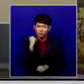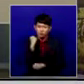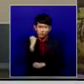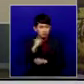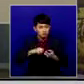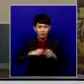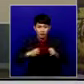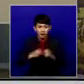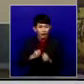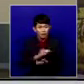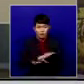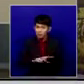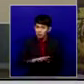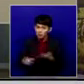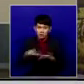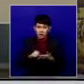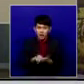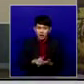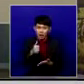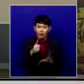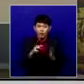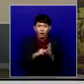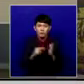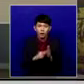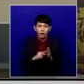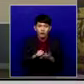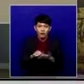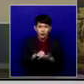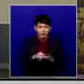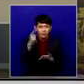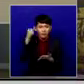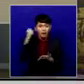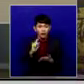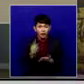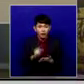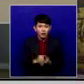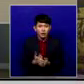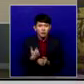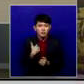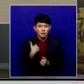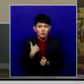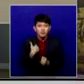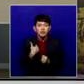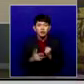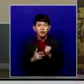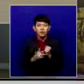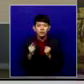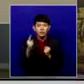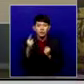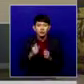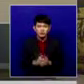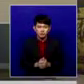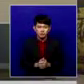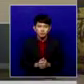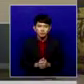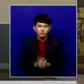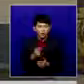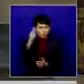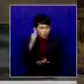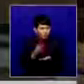เห็นไหมครับเขาเรียก direct approach เห็นไหมครับผ่านเทคโนโลยีนะเขารู้ข้อมูลชุมชนทั้งหมดเลยว่า